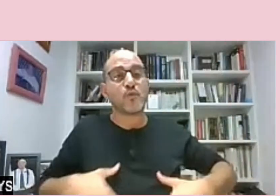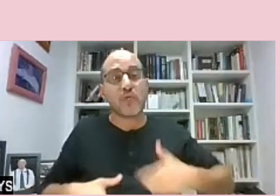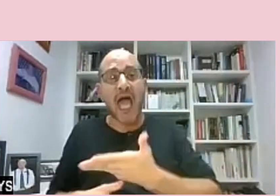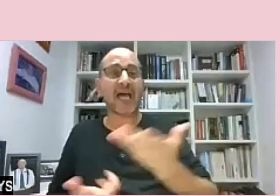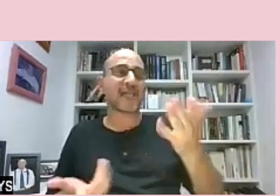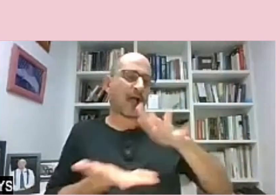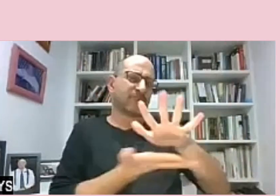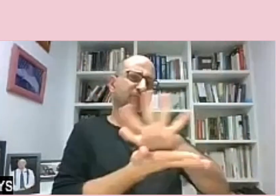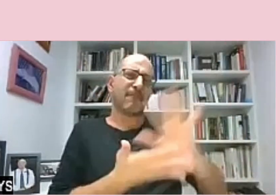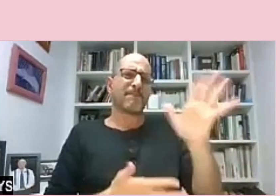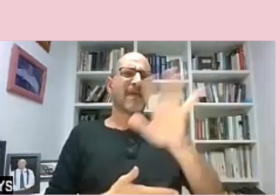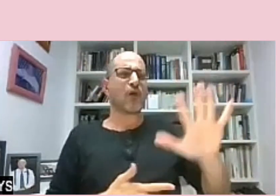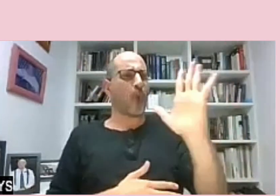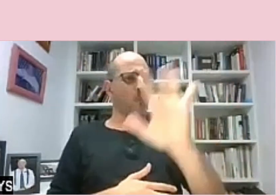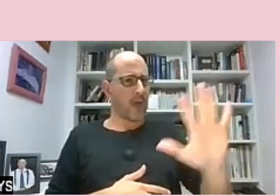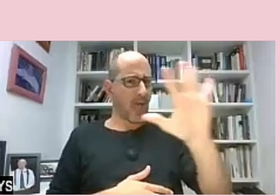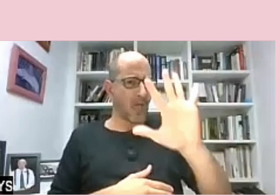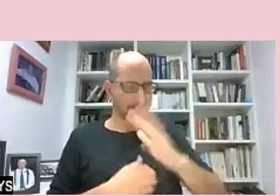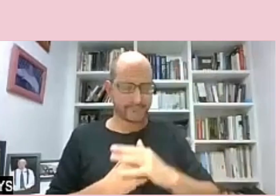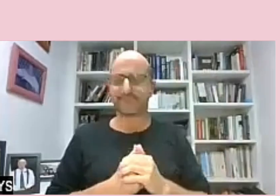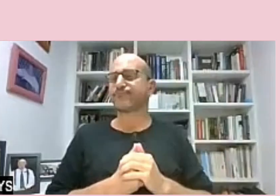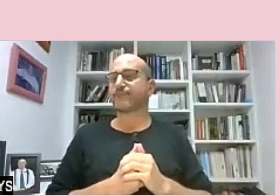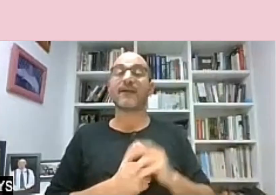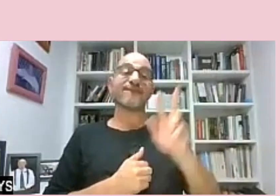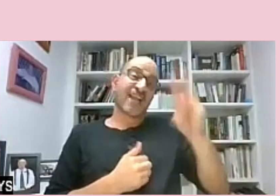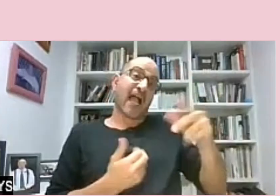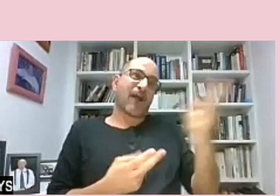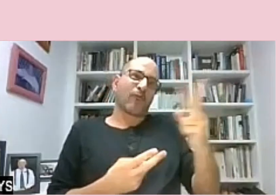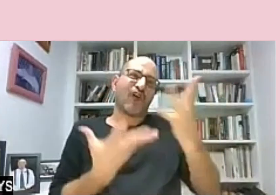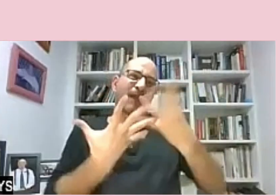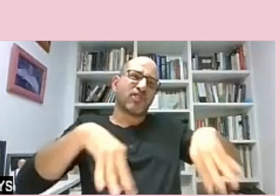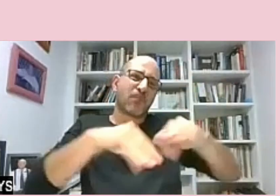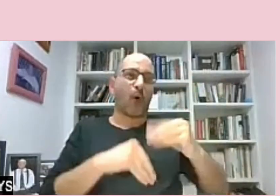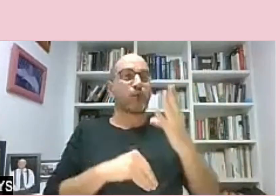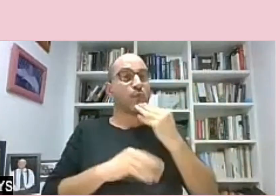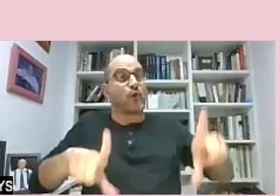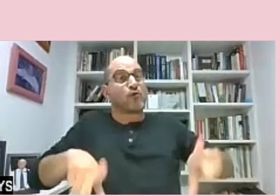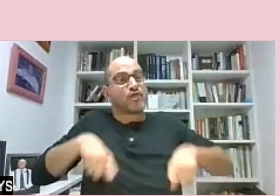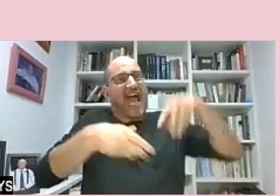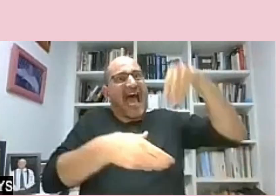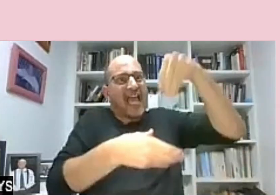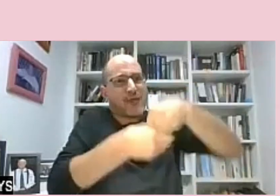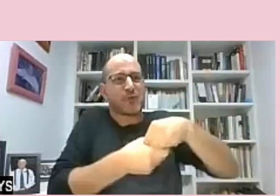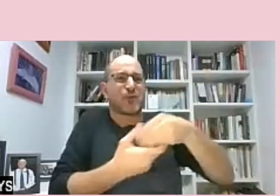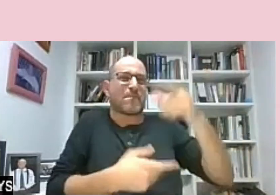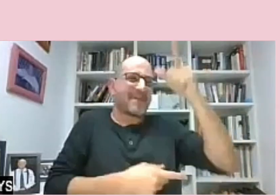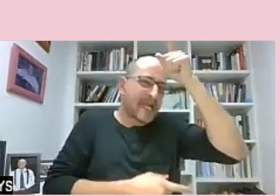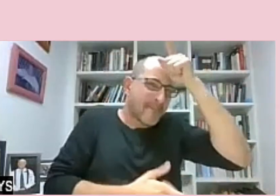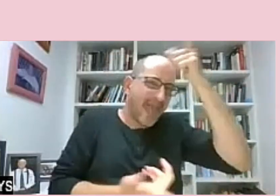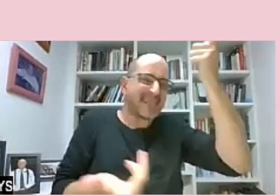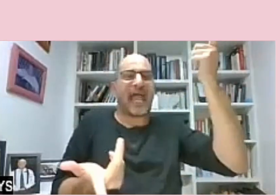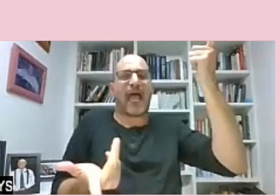בגרמניה, בהונגריה, באירופה, מערבית. וכמובן שמשפחות